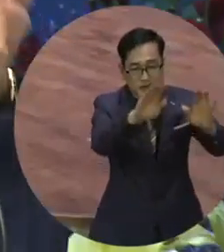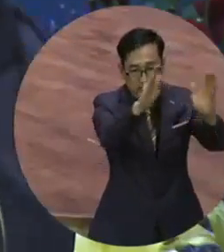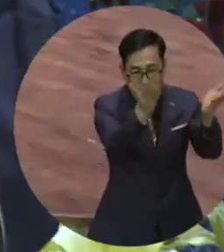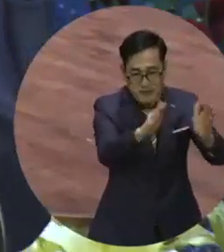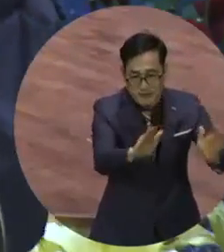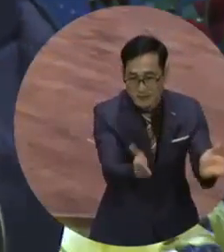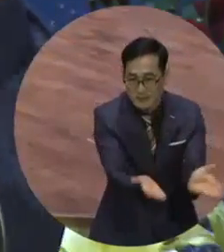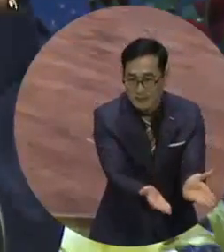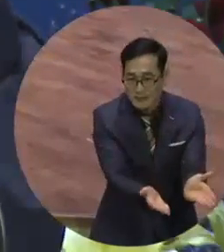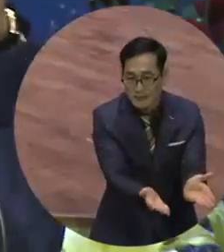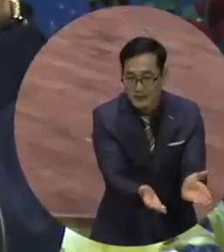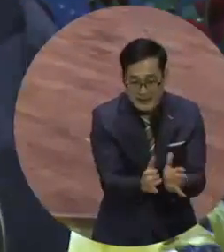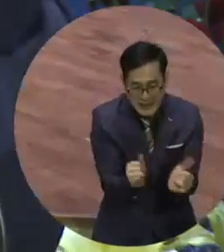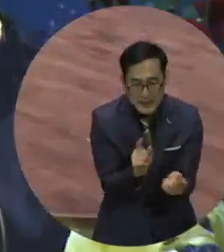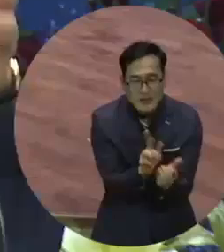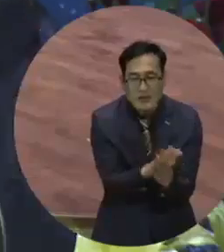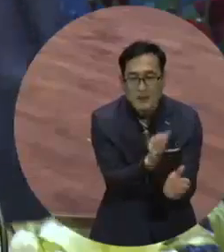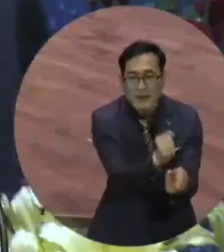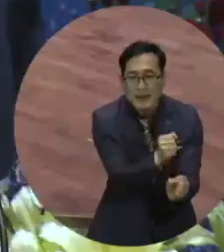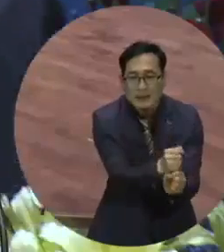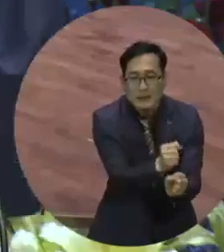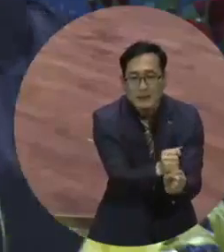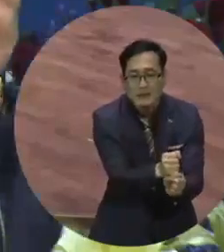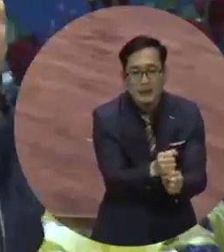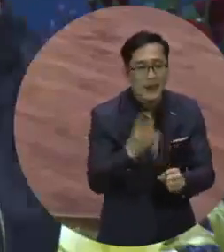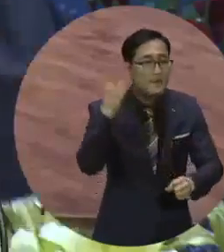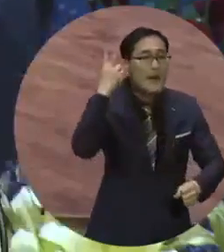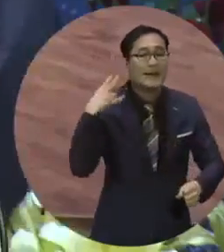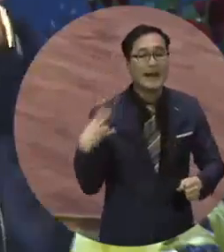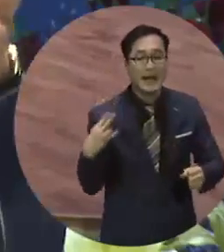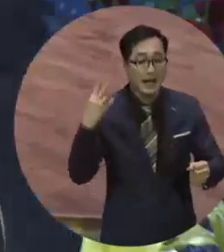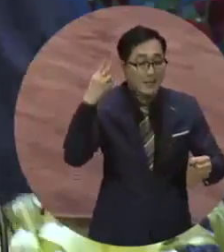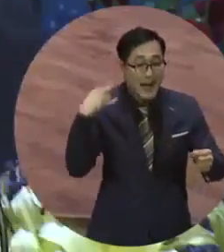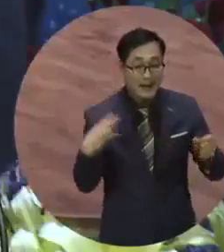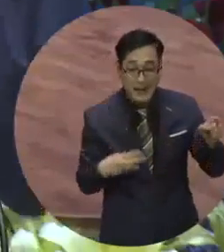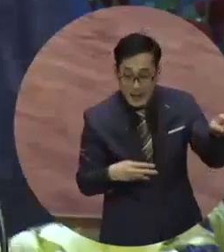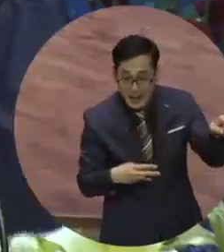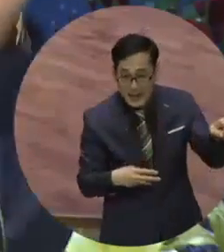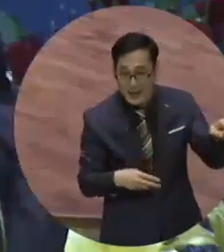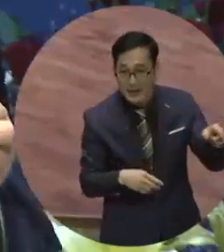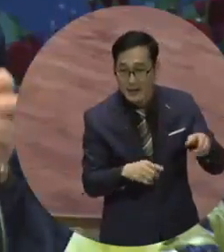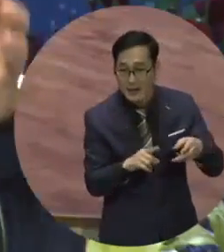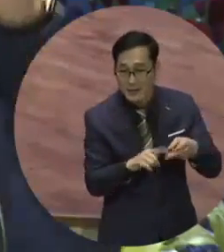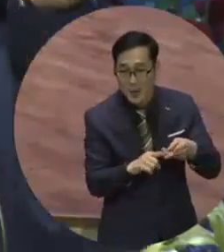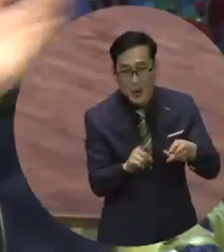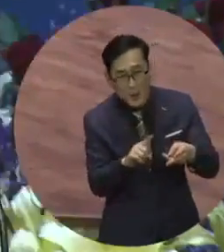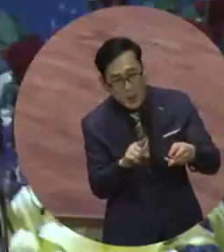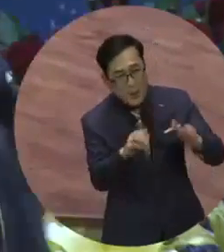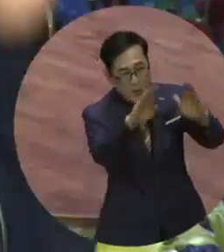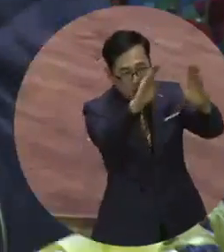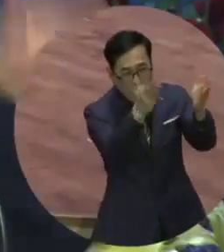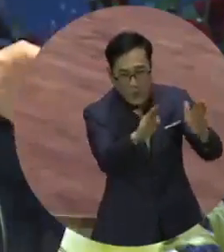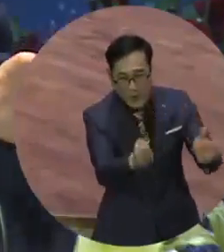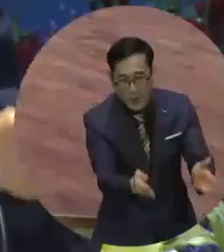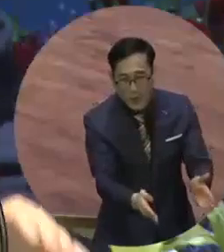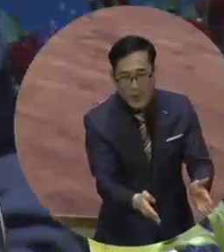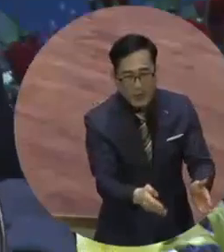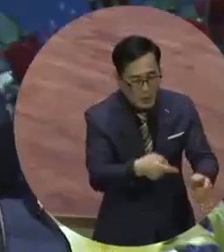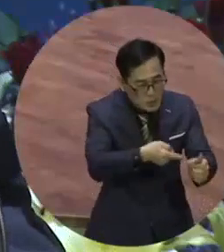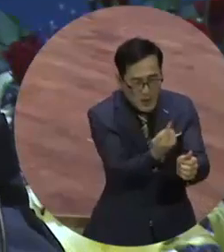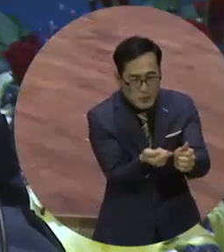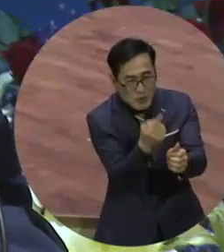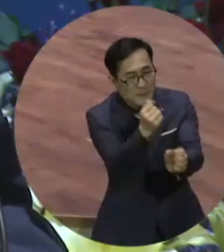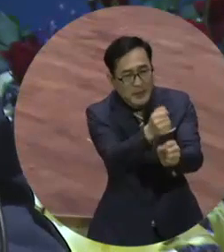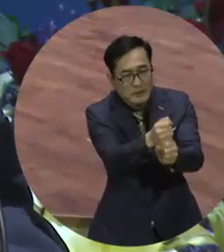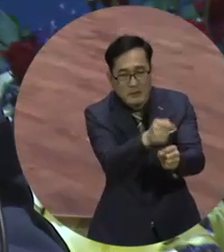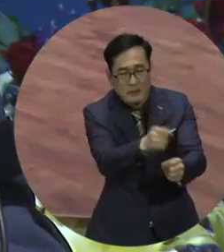형상 앞에, 사람이 만든 마리아, 사람이 만든 예수상, 사람이 만든 베드로상, 사람이 만든 그 앞에 놓고 절을 하고